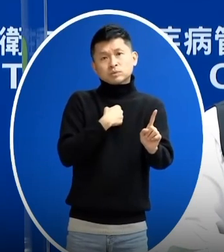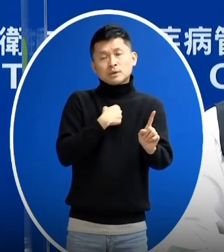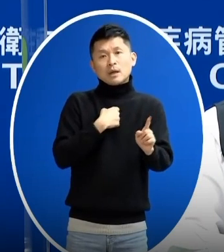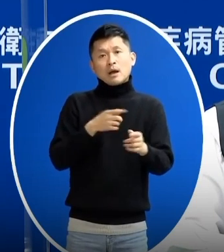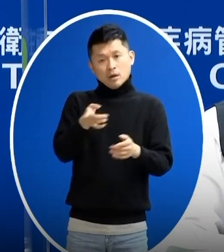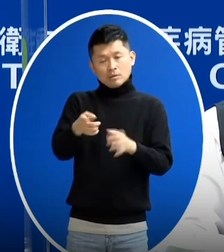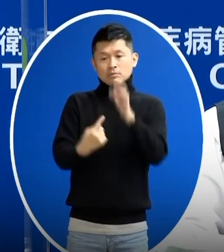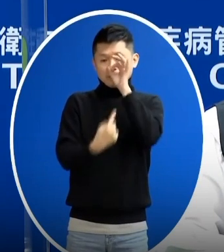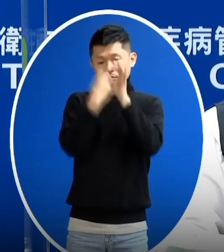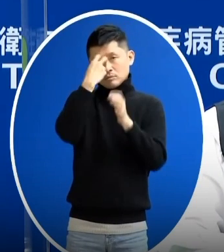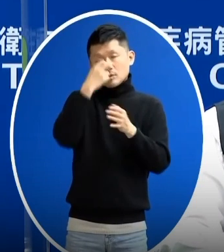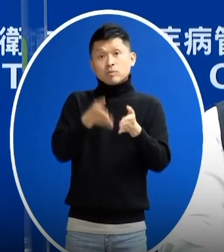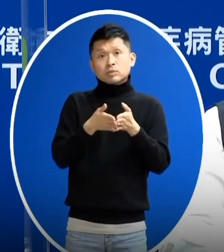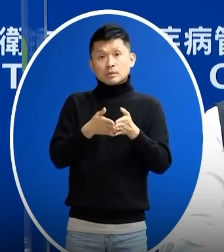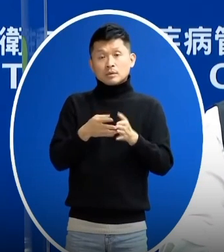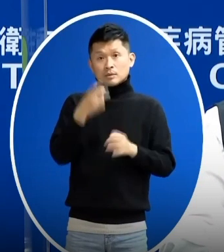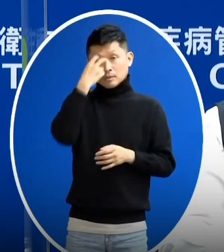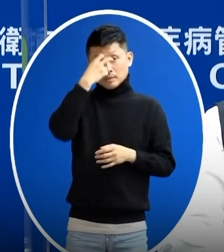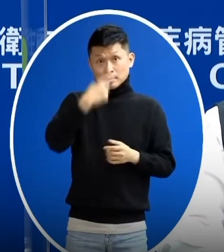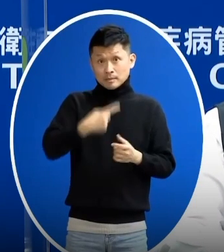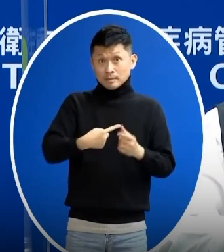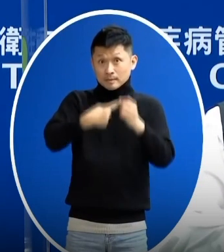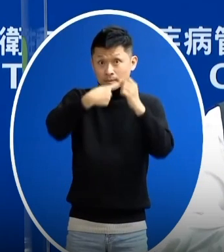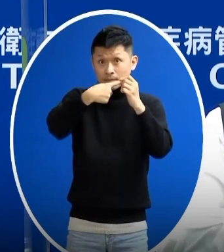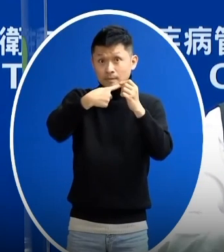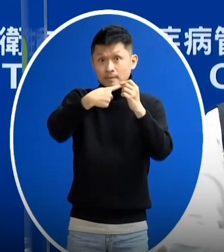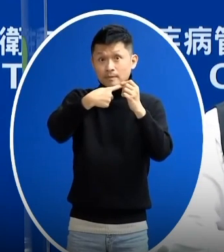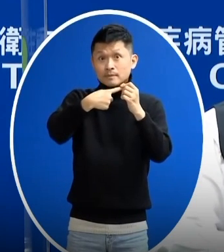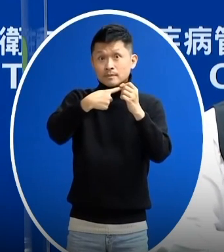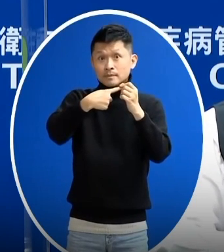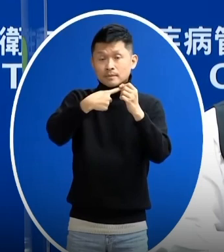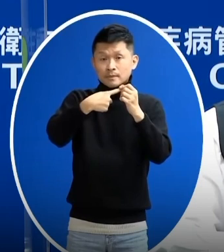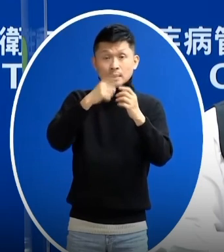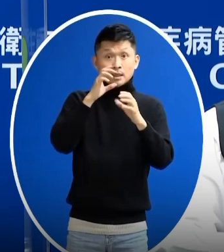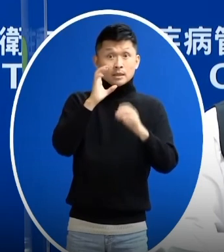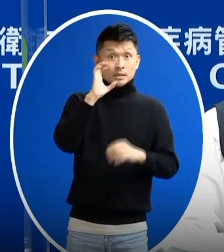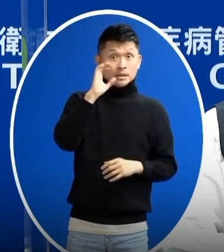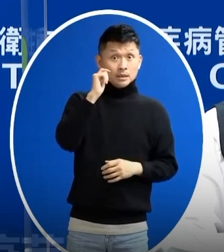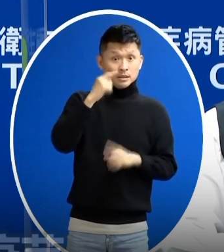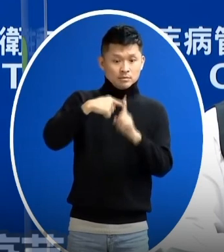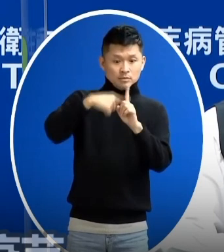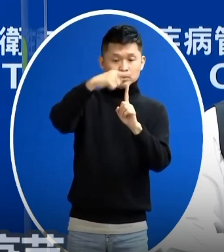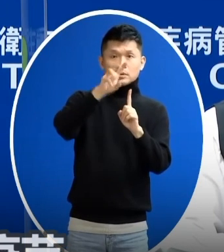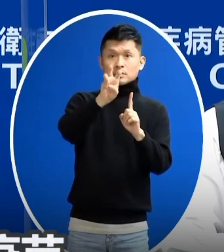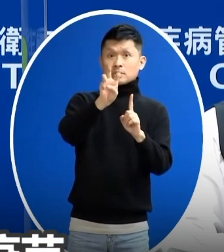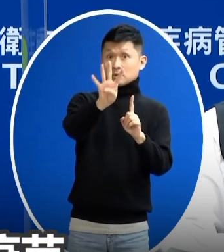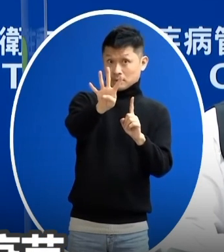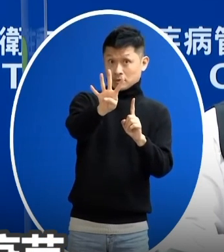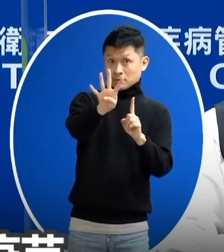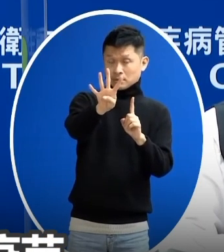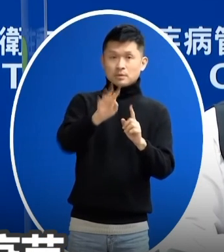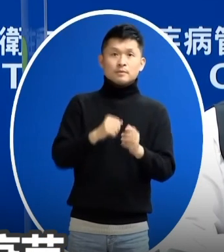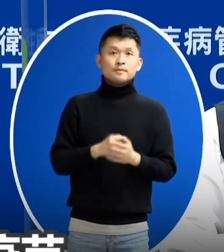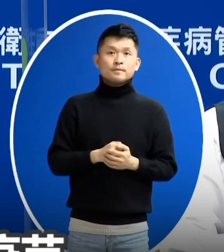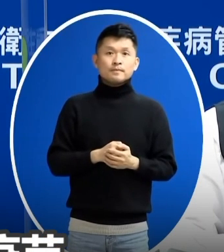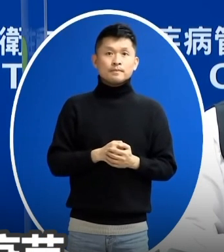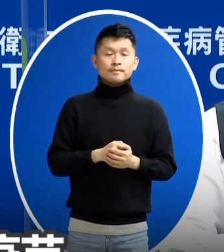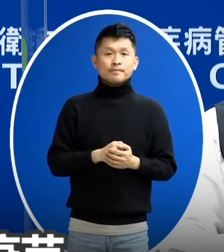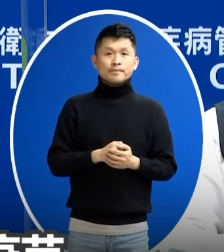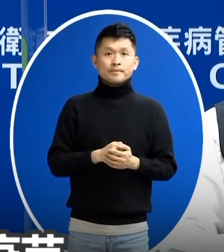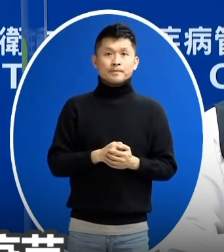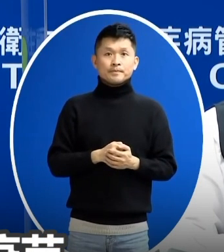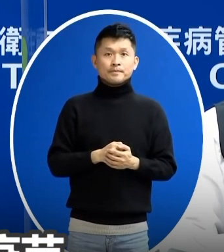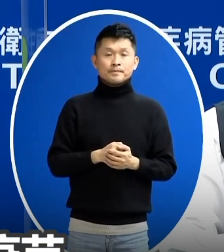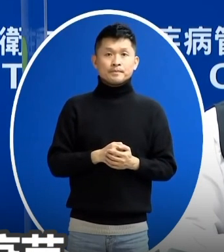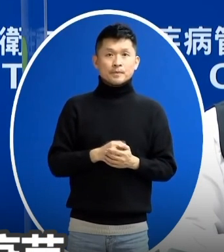裁剪的结果哈，在第一个裁剪的时候，它的 CT 值34，然后就把因为这个裁剪的